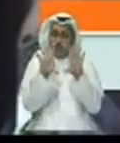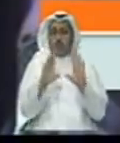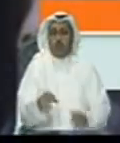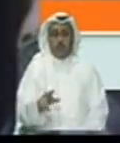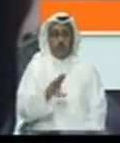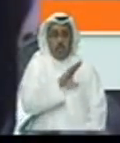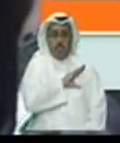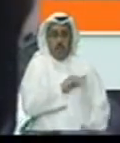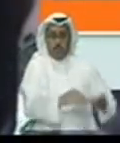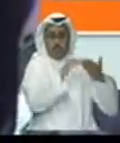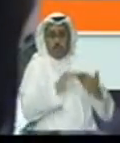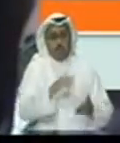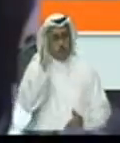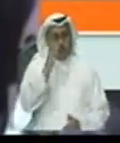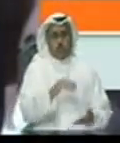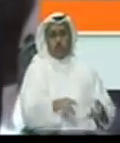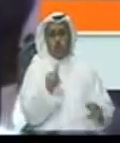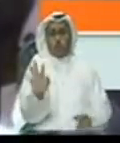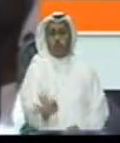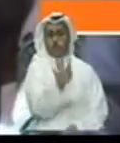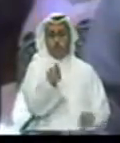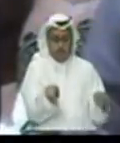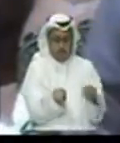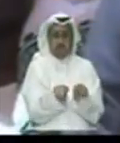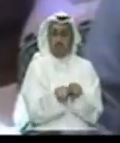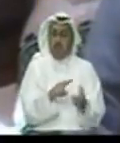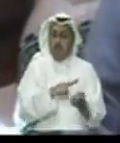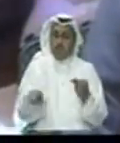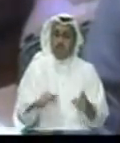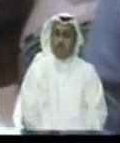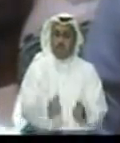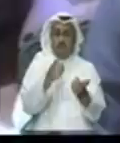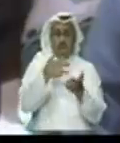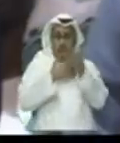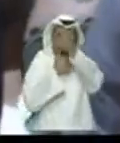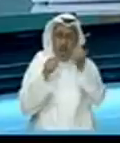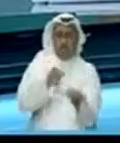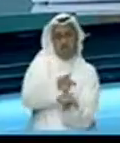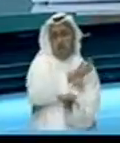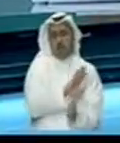قوات الدعم السريع هي جزء من القوات المسلحة وتحارب الإرهاب.